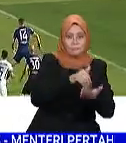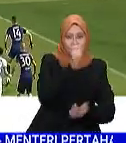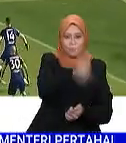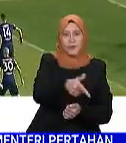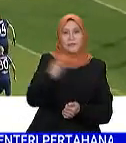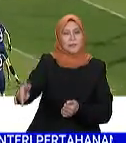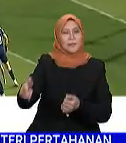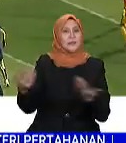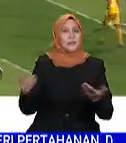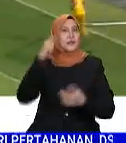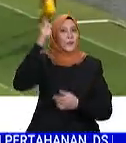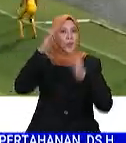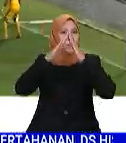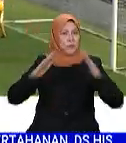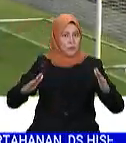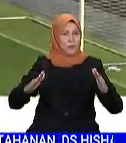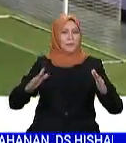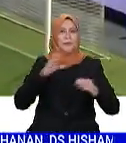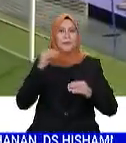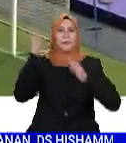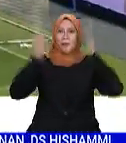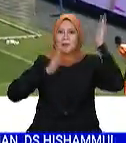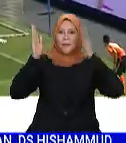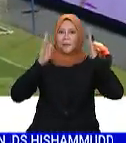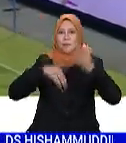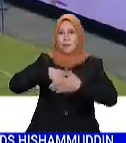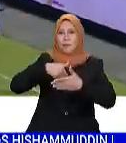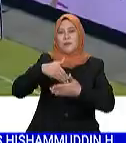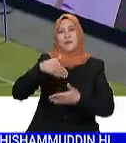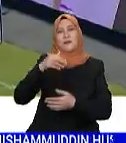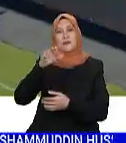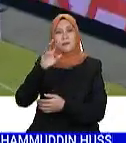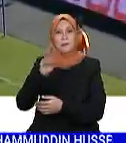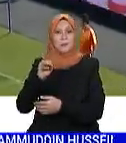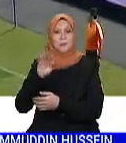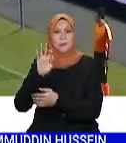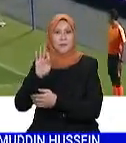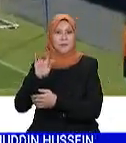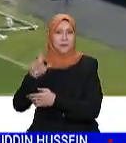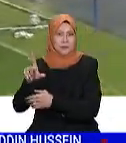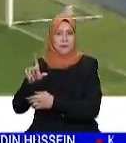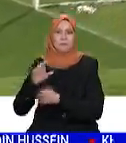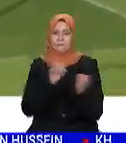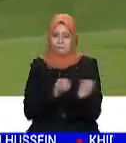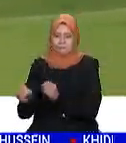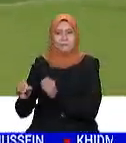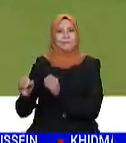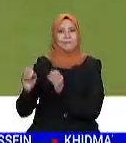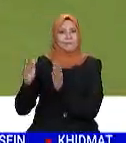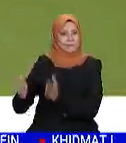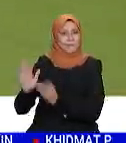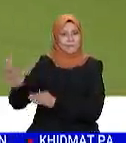dikenakan terhadap tuan rumah dan lies Football League mfl selaku penganjur perlawanan ph-nya telah menjalankan